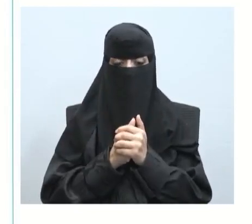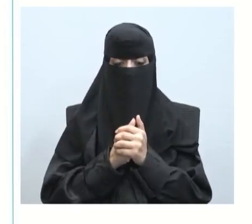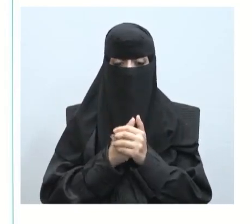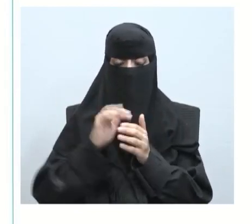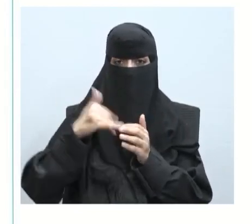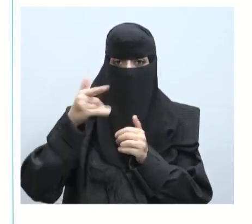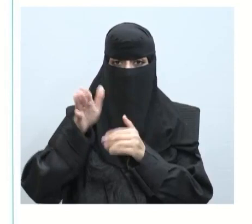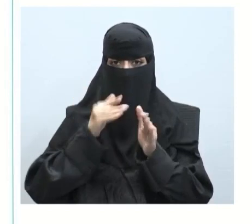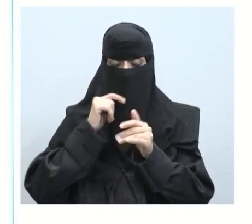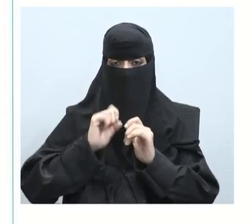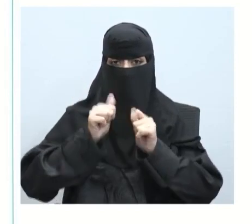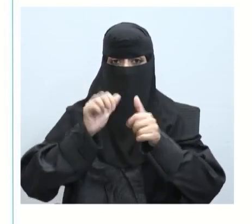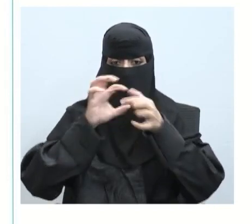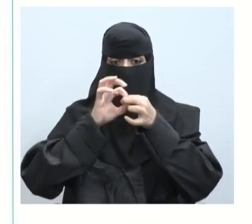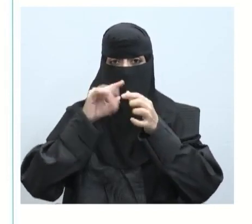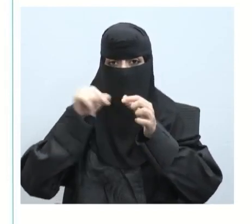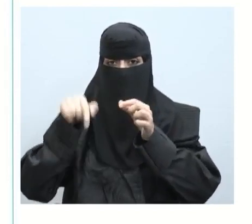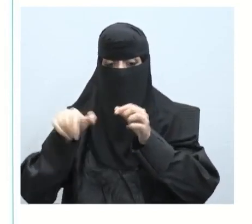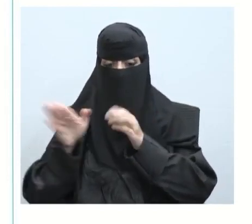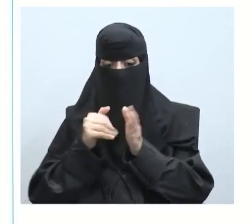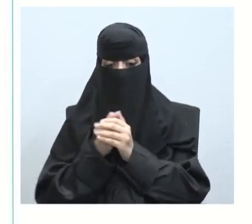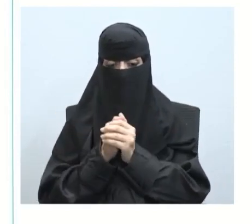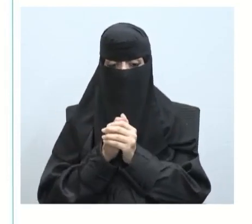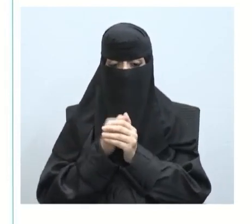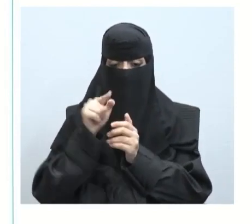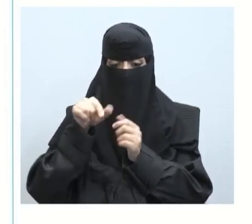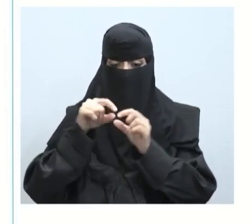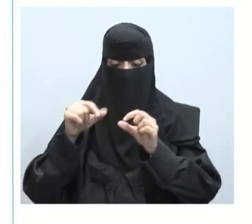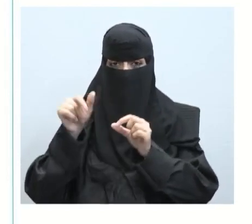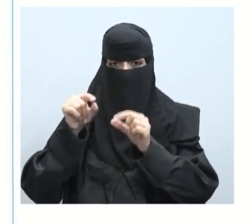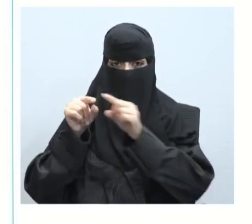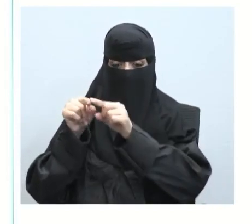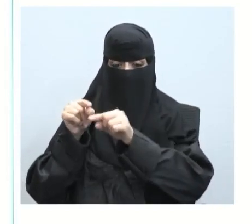بعد ذلك قمنا بتوصيل طرف الـ 5 فولت للوحة الأردوينو